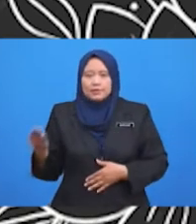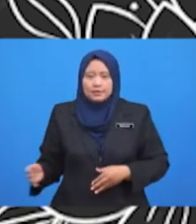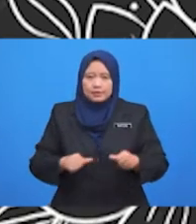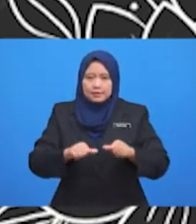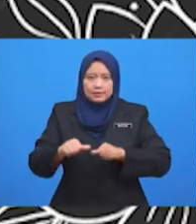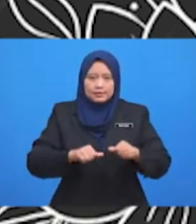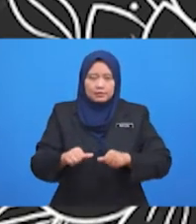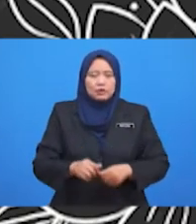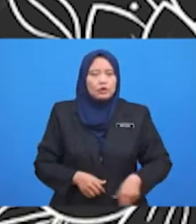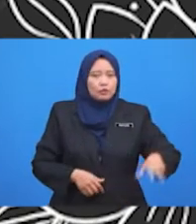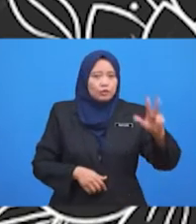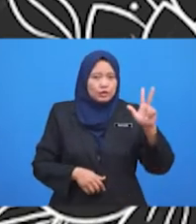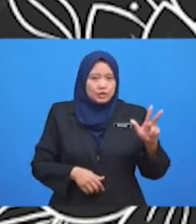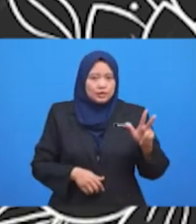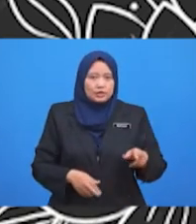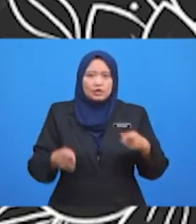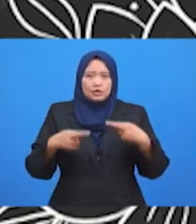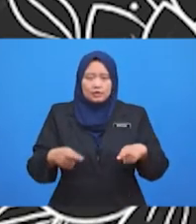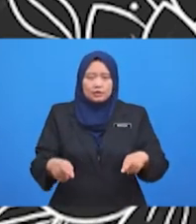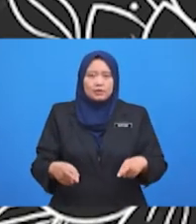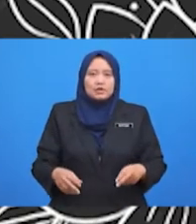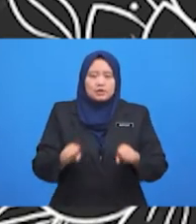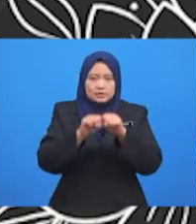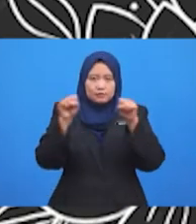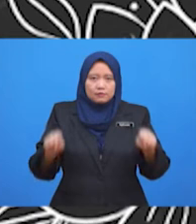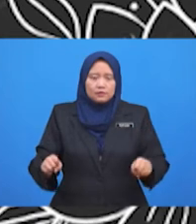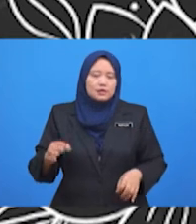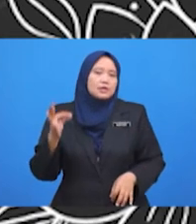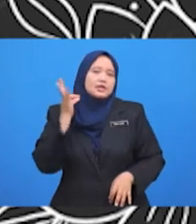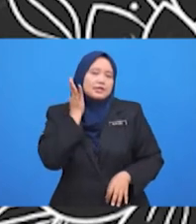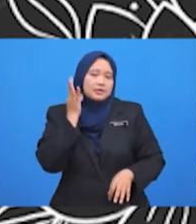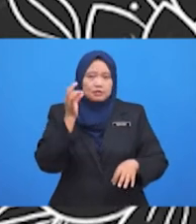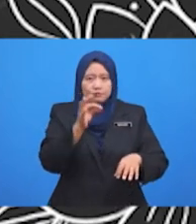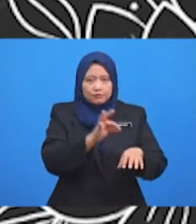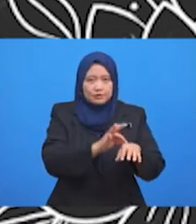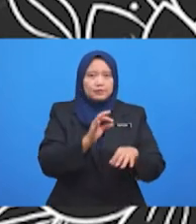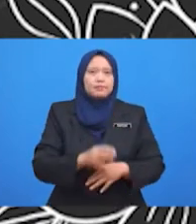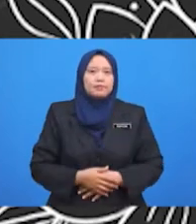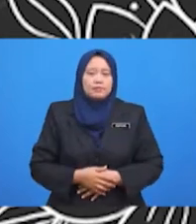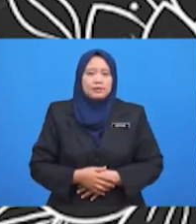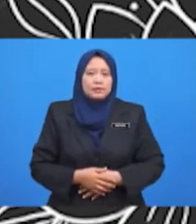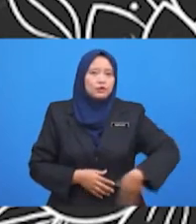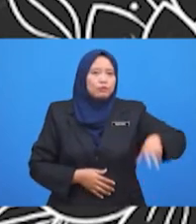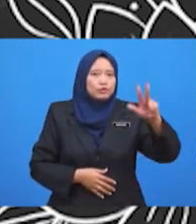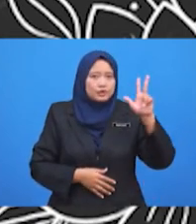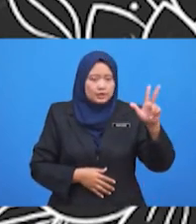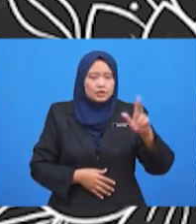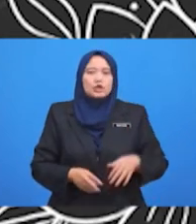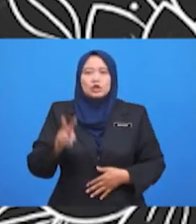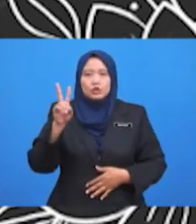bahan aktif. Yang ketiga, merangsang sistem limfatik. Bagi soalan yang ketiga, iaitu